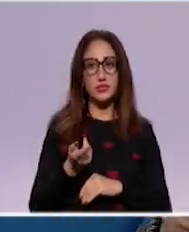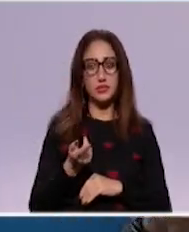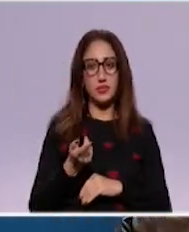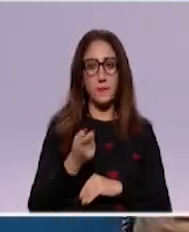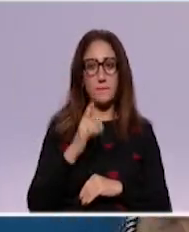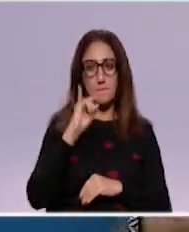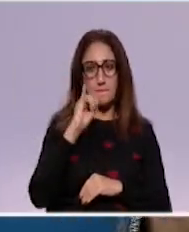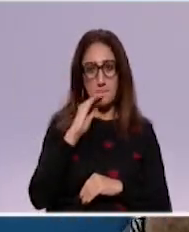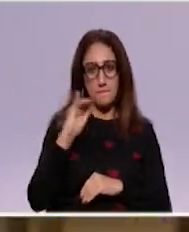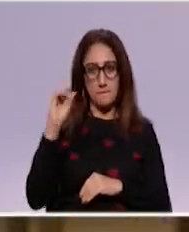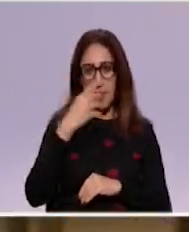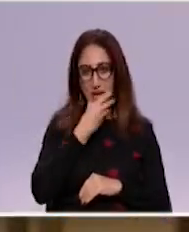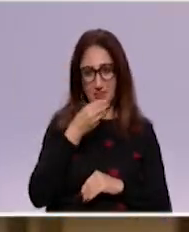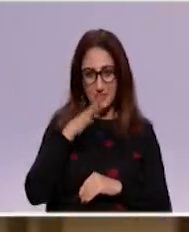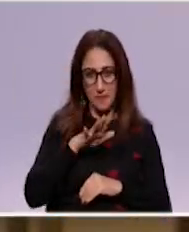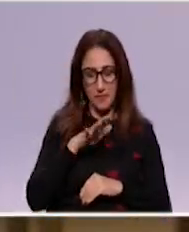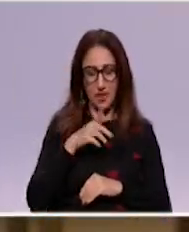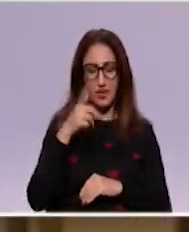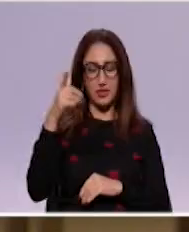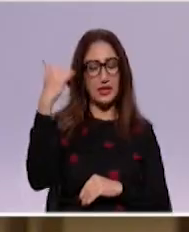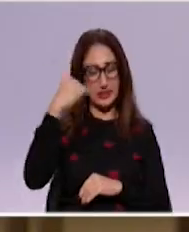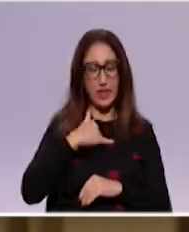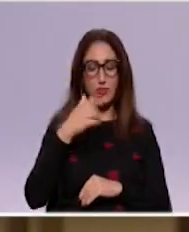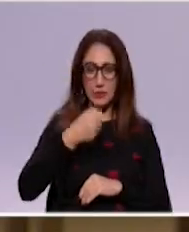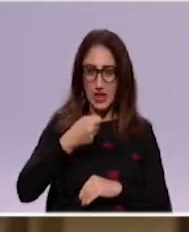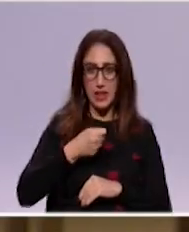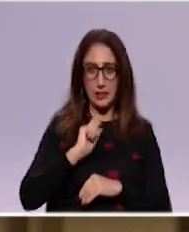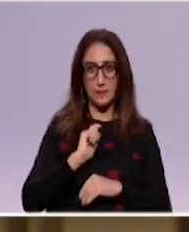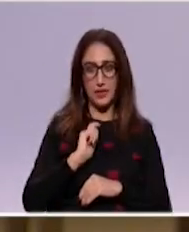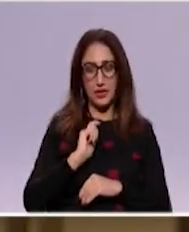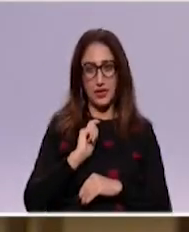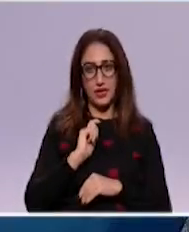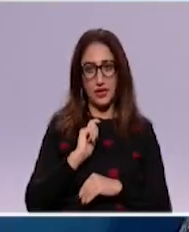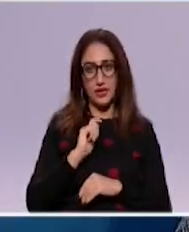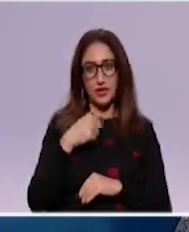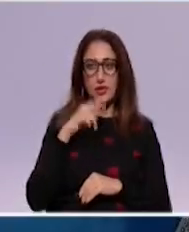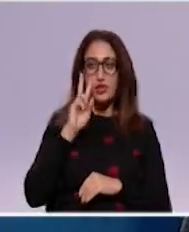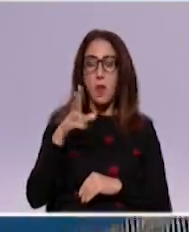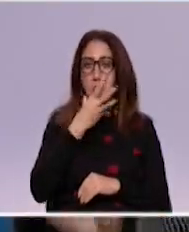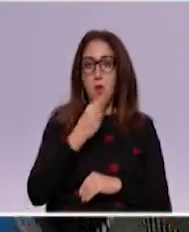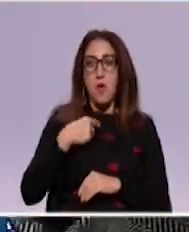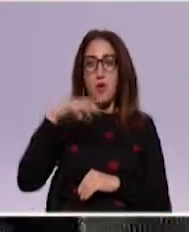فكره لان انا محمد منير انت اللي قدمته مظبوط طبعا طبعا طبعا اكتشفته ازاي